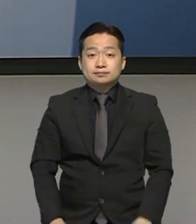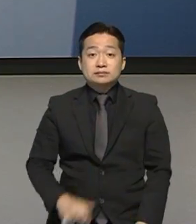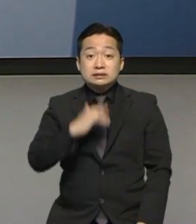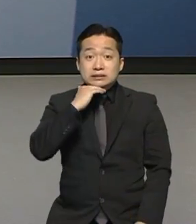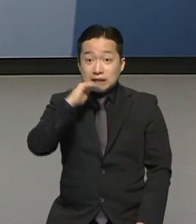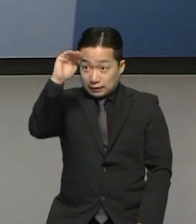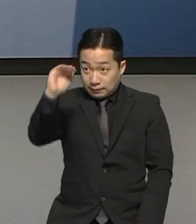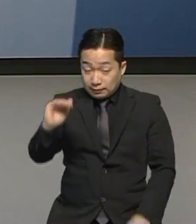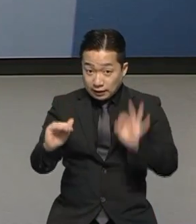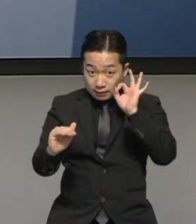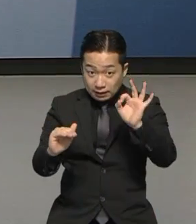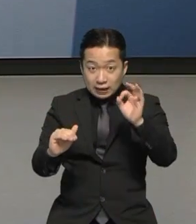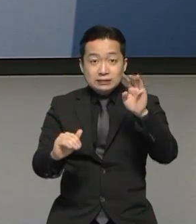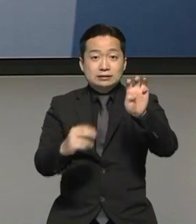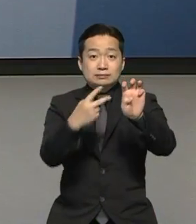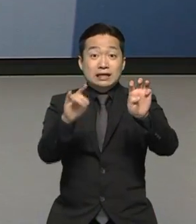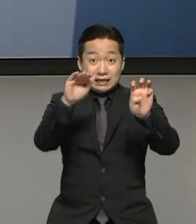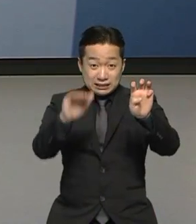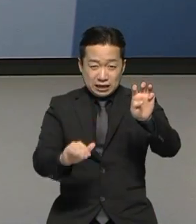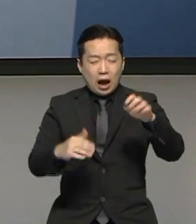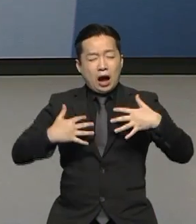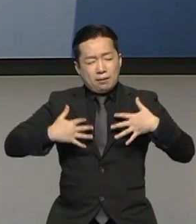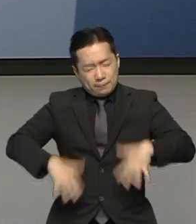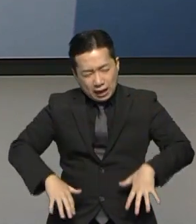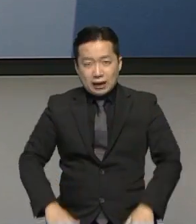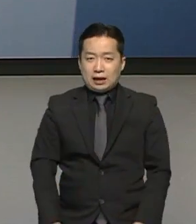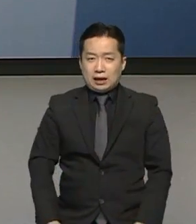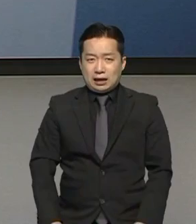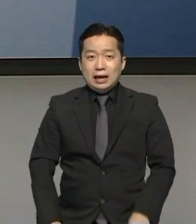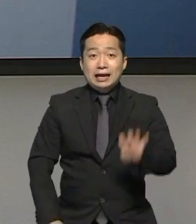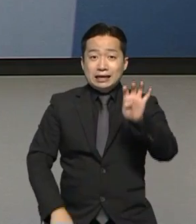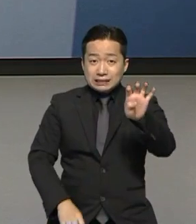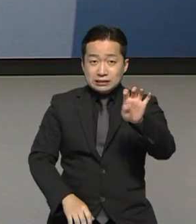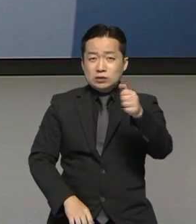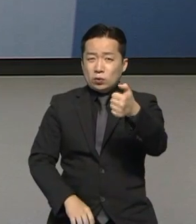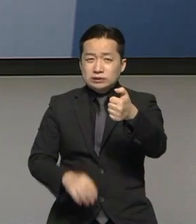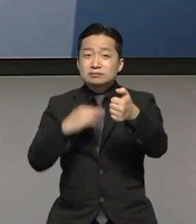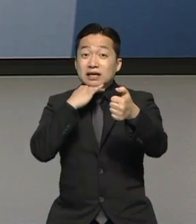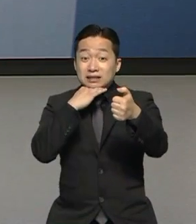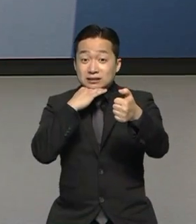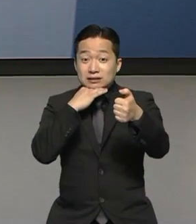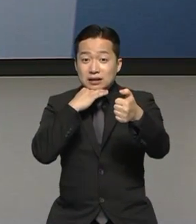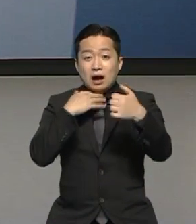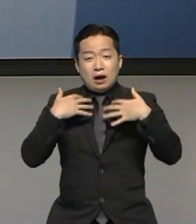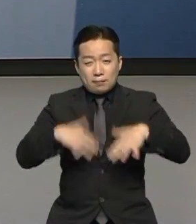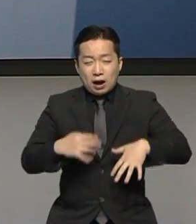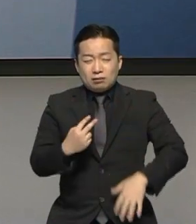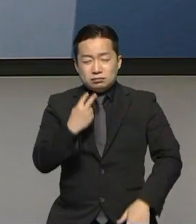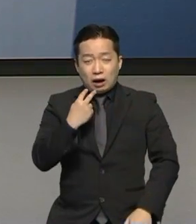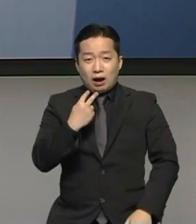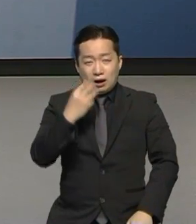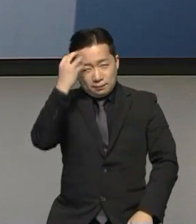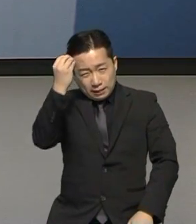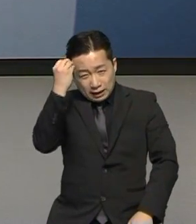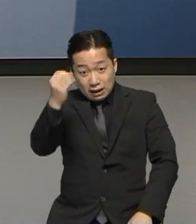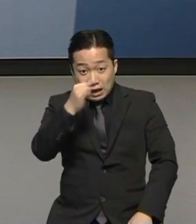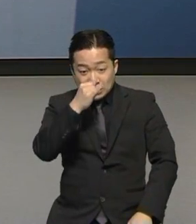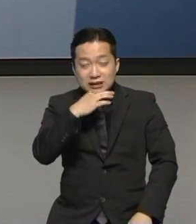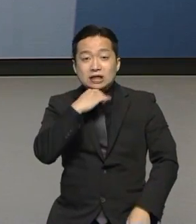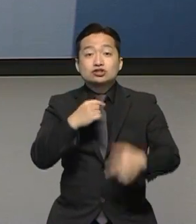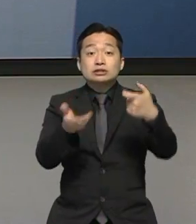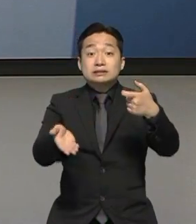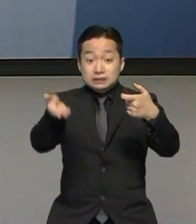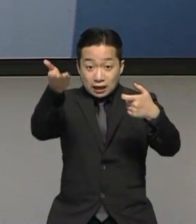연령별로 보면 30대 이하는 주로 피로감을, 또 40, 50대는 피로감과 함께 호흡기 증상과 탈모를,